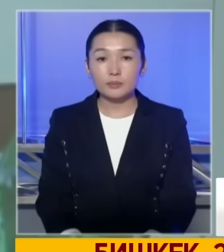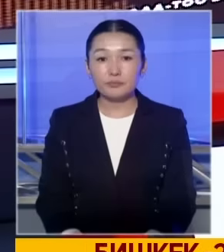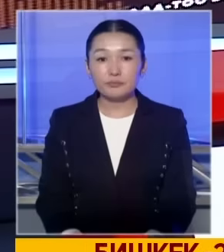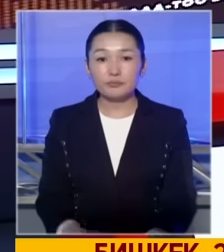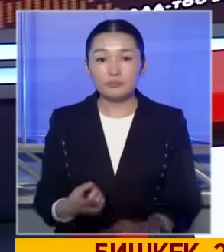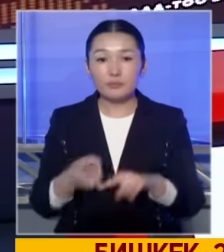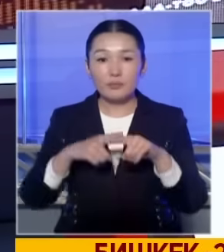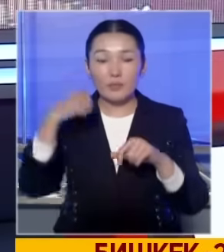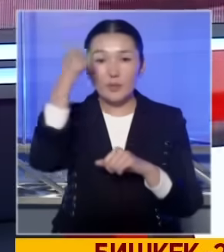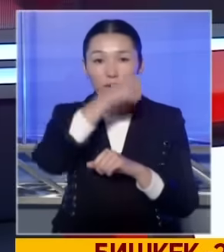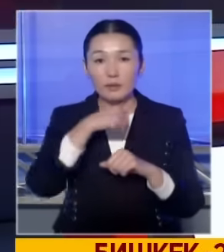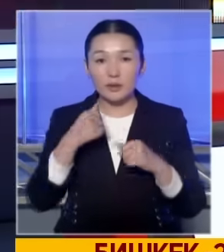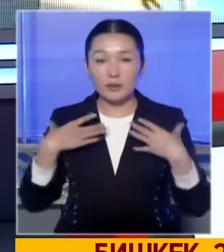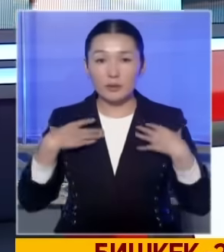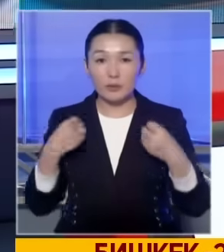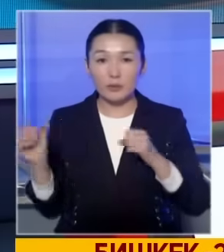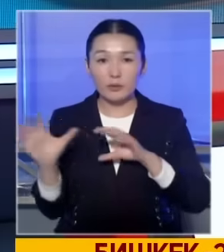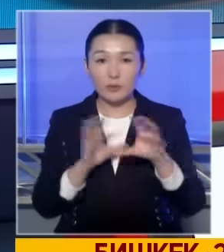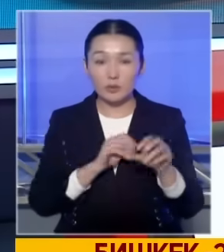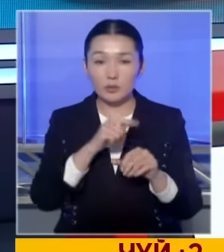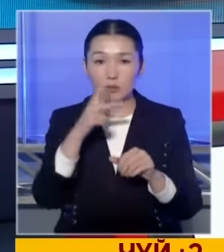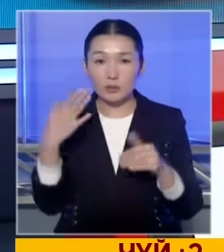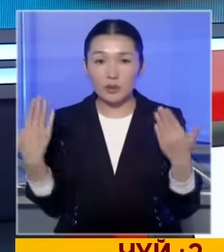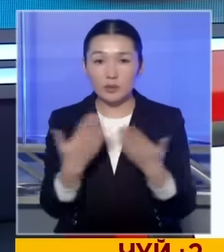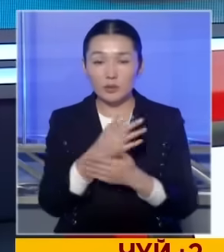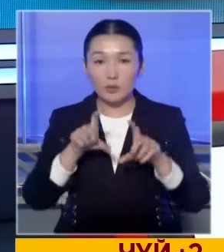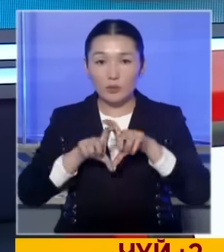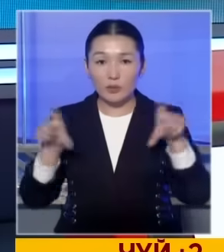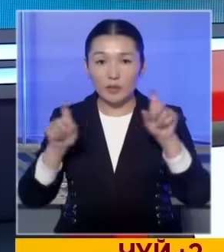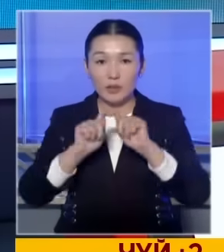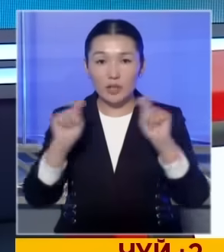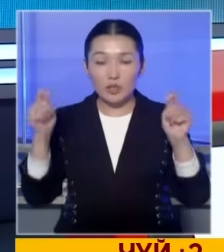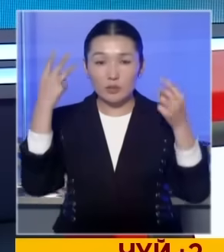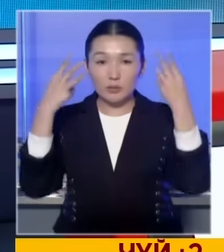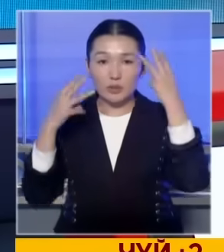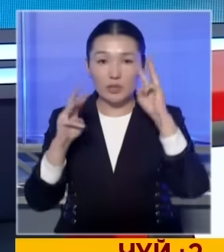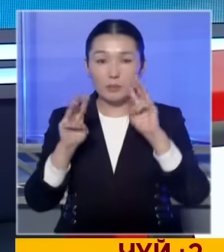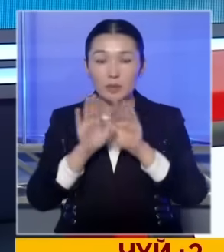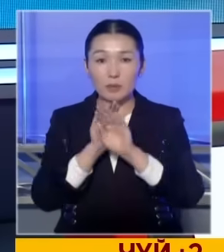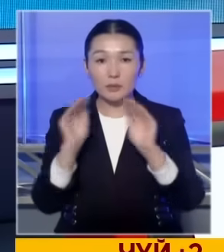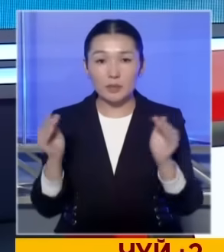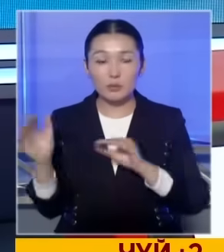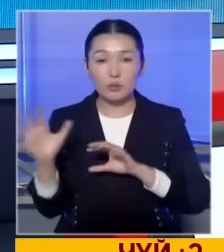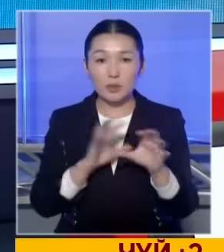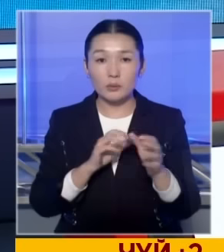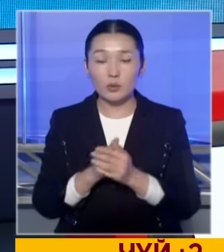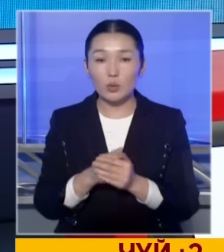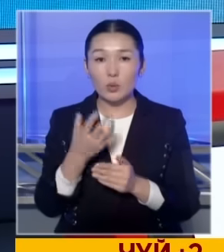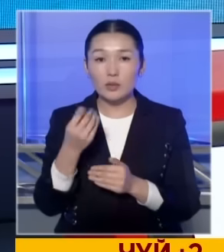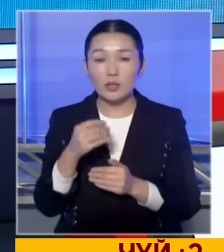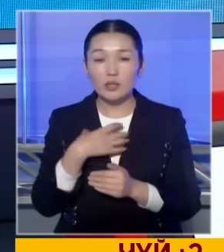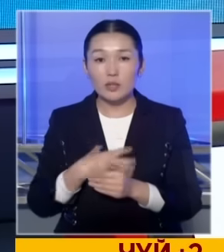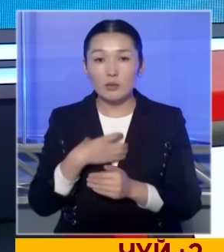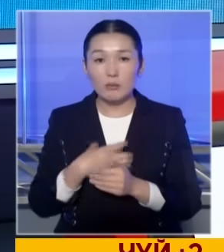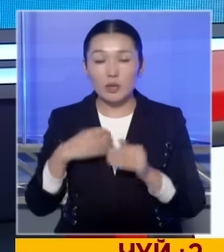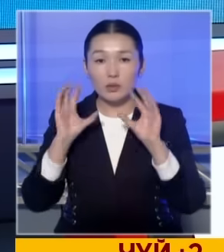Быйыл калктын саламаттыгына кам көргөн бир катар жаңы мекемелер ачылып, заманбап жабдуулар менен камсыздалды. Ошондой эле маанилүү